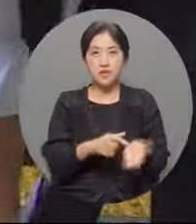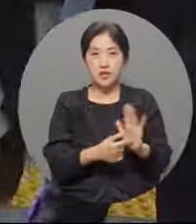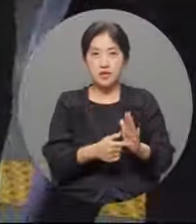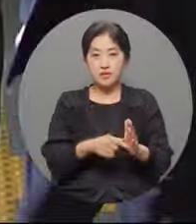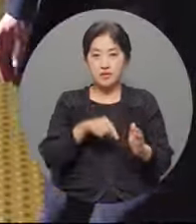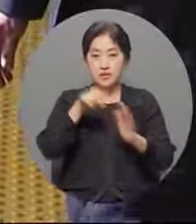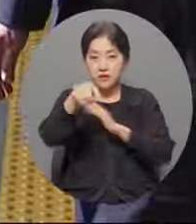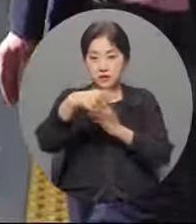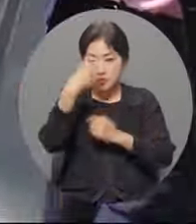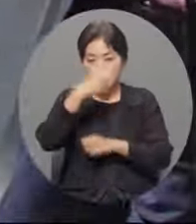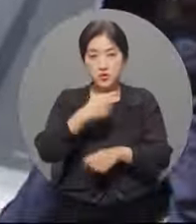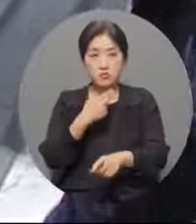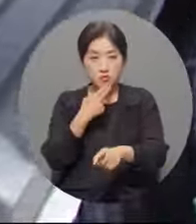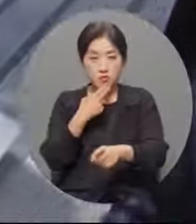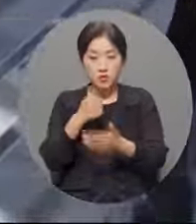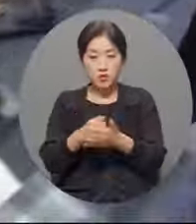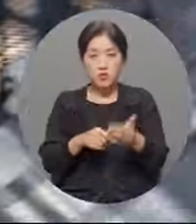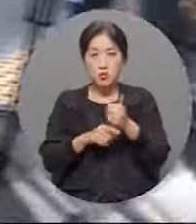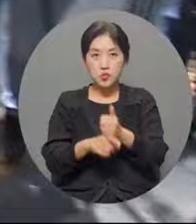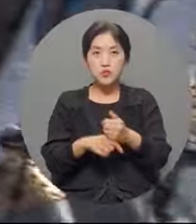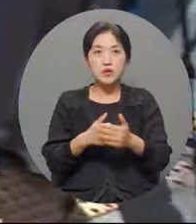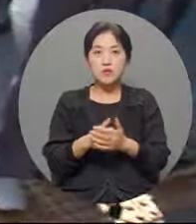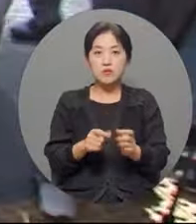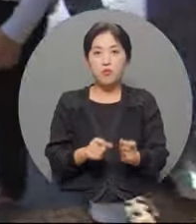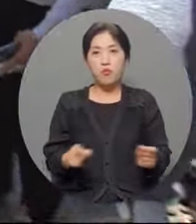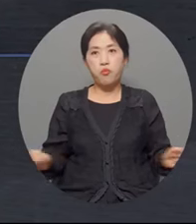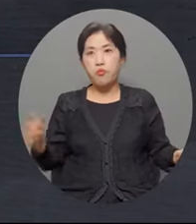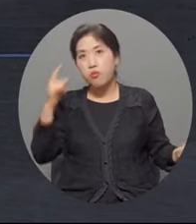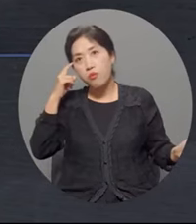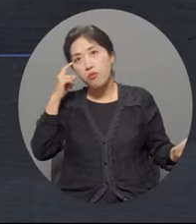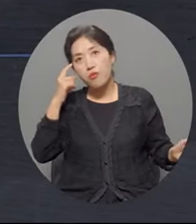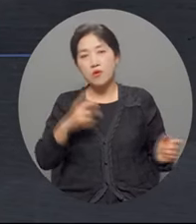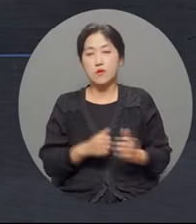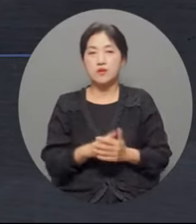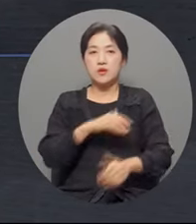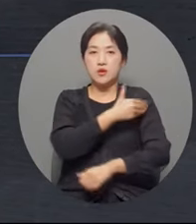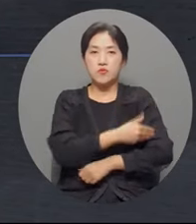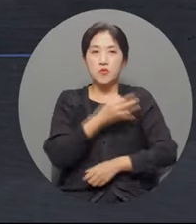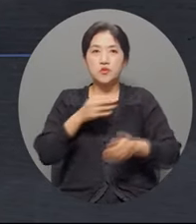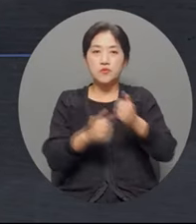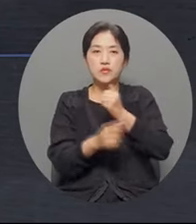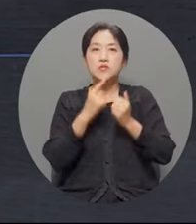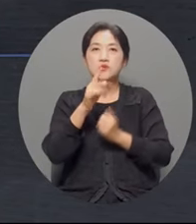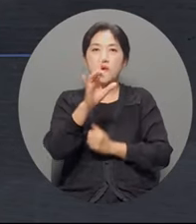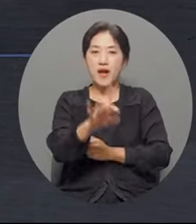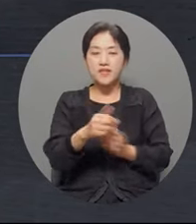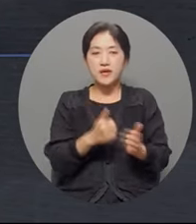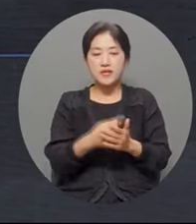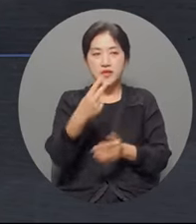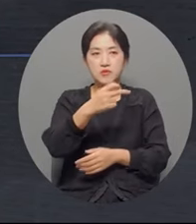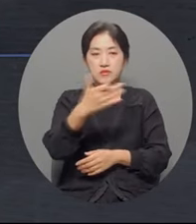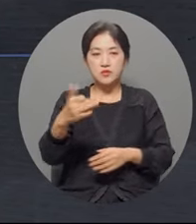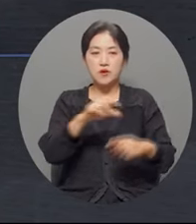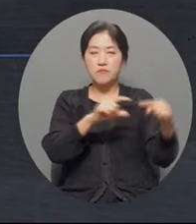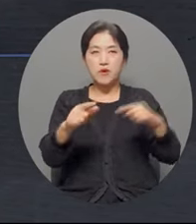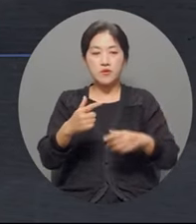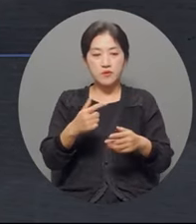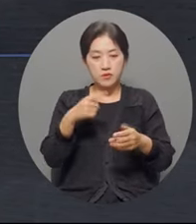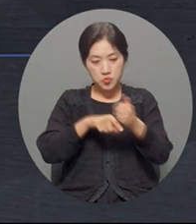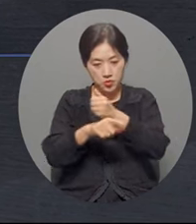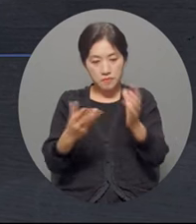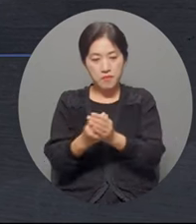조사 자체가 없었는데도 조사는 이례적으로 오래 걸렸습니다 권위는 신고 한건당 2019년 평균 65일